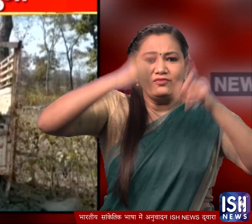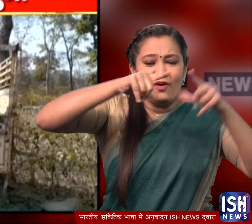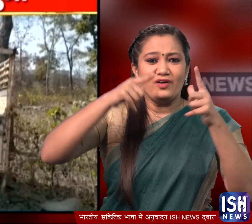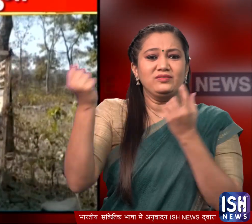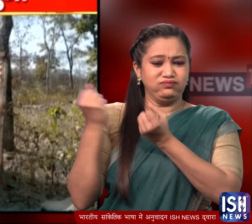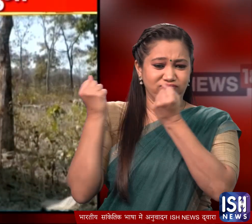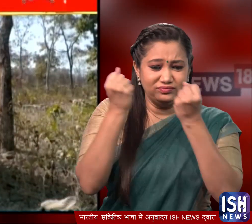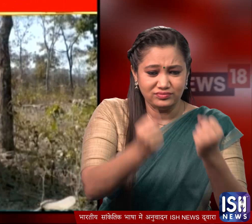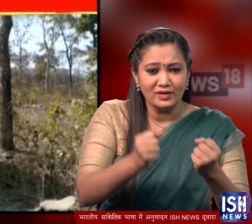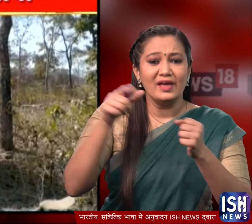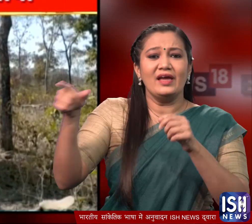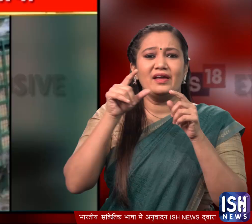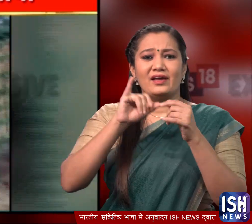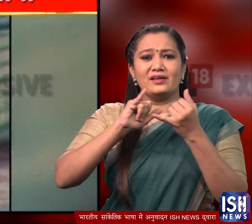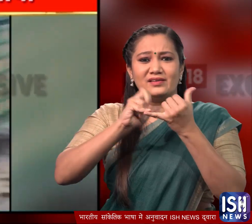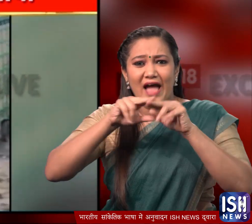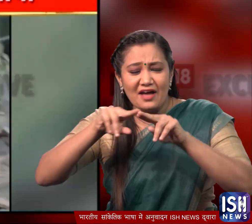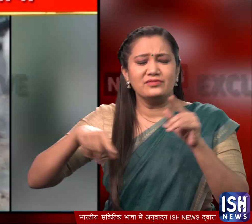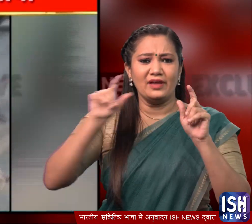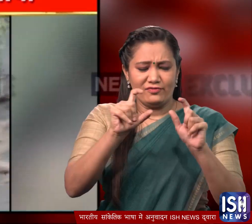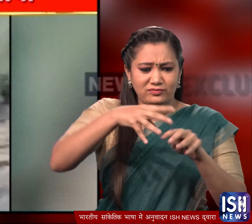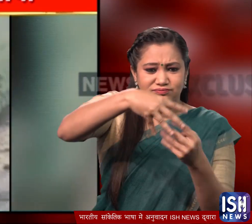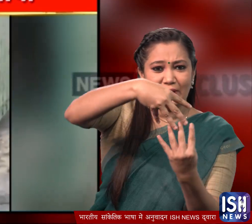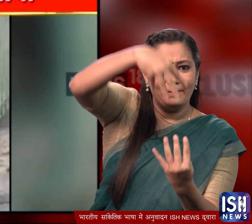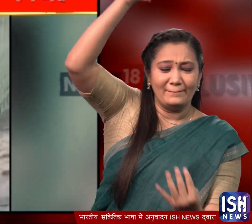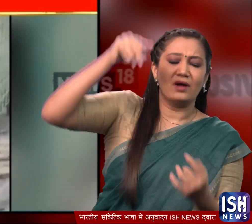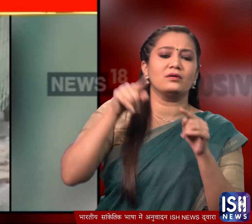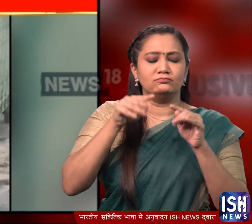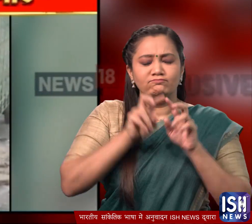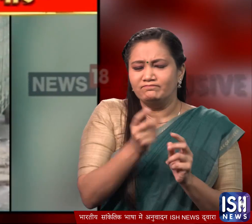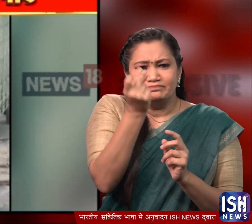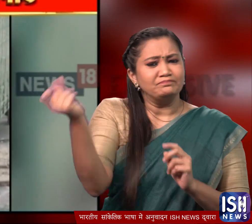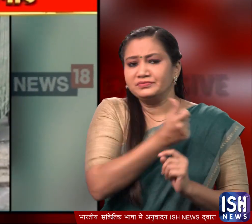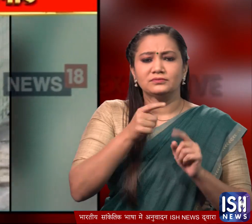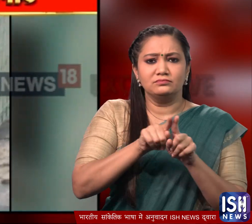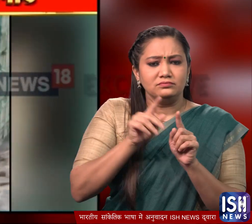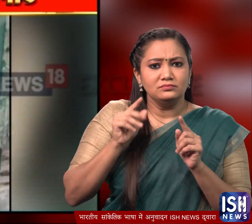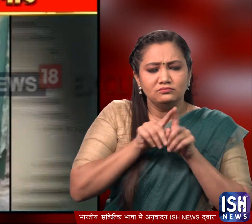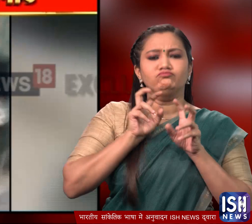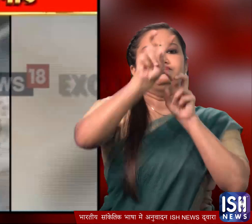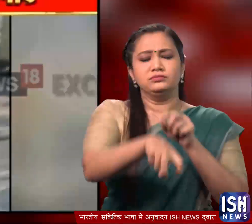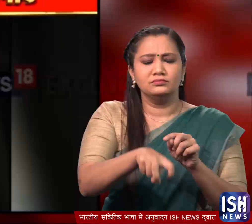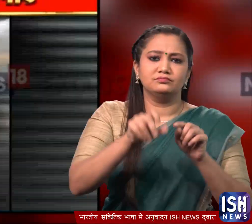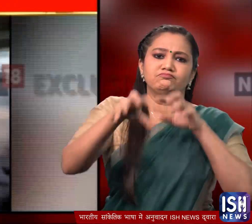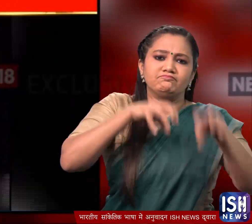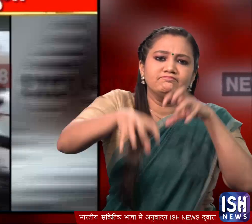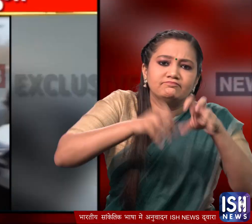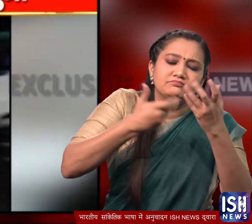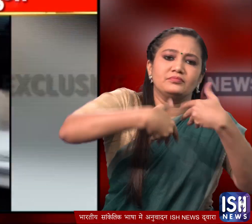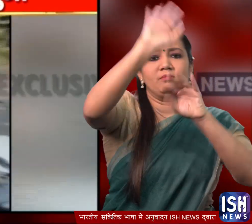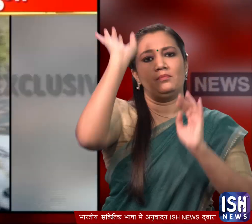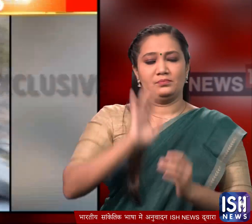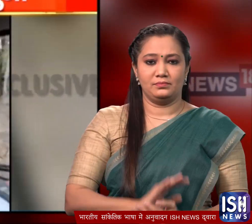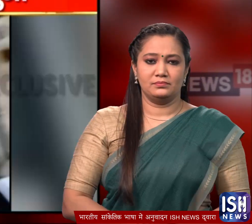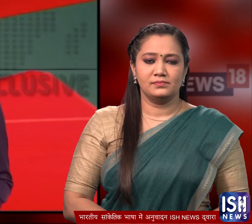जंगल के इलाके में पहुंचने के बाद वन विभाग की टीम ने सतर्कता से पिंजरे का दरवाजा खोला, जिसके बाद पलक झपकते ही वो तेंदुआ छलांग मारते हुए